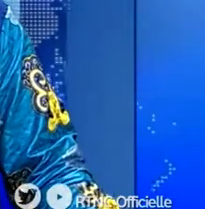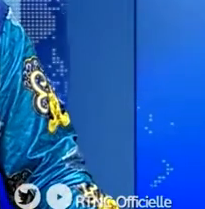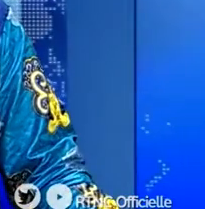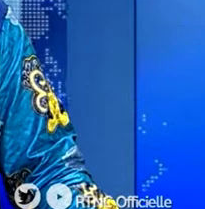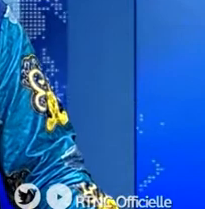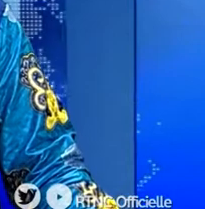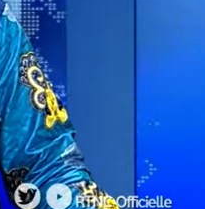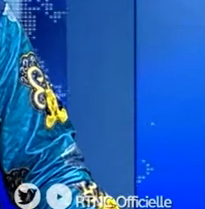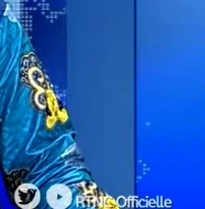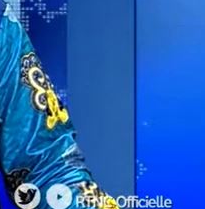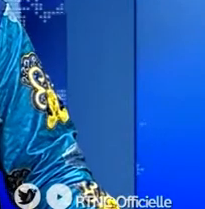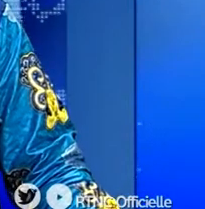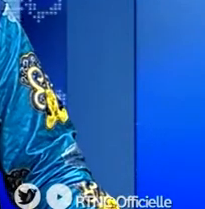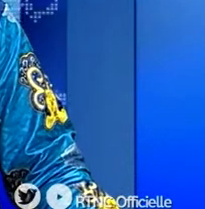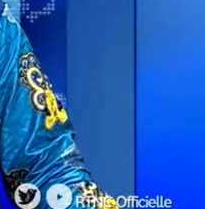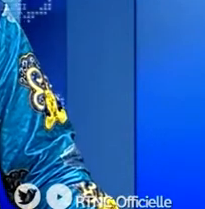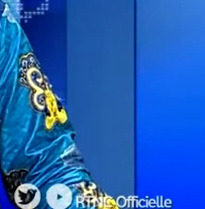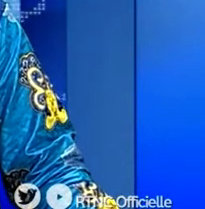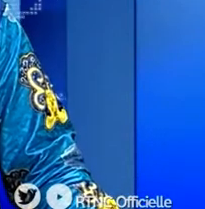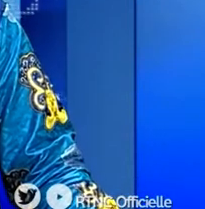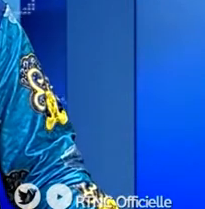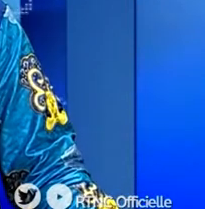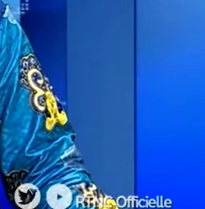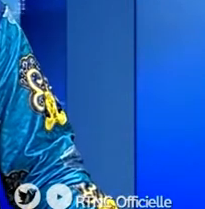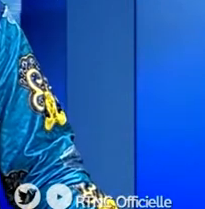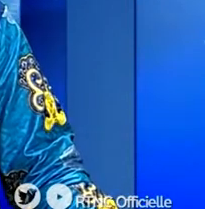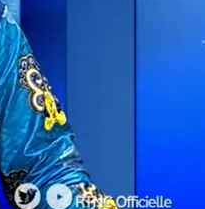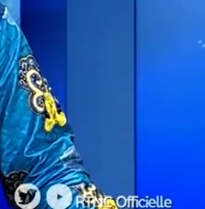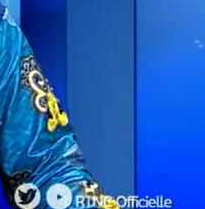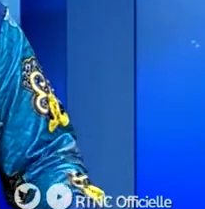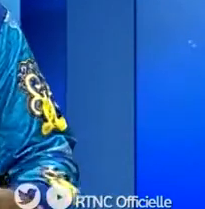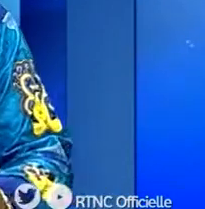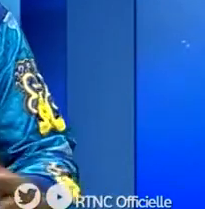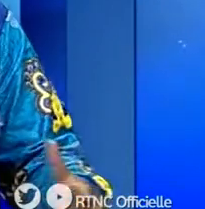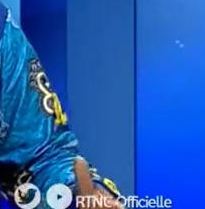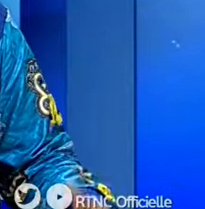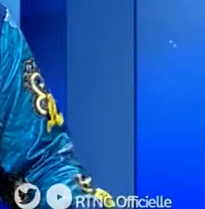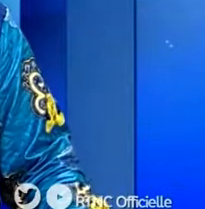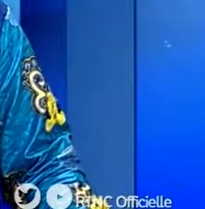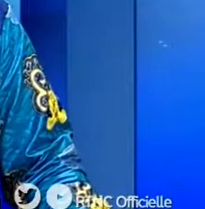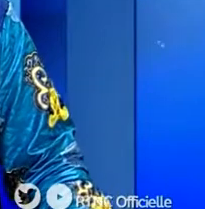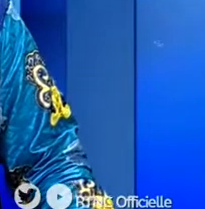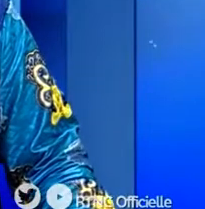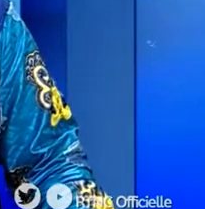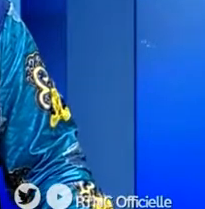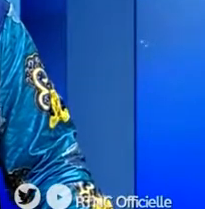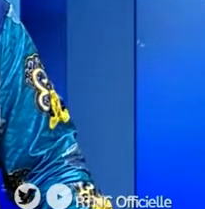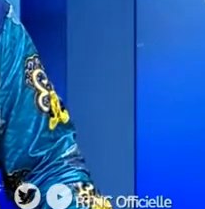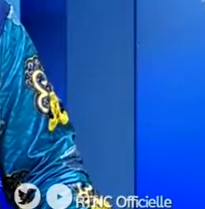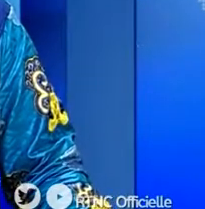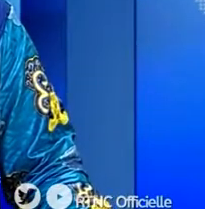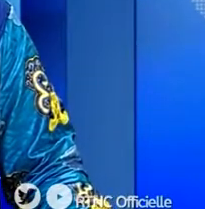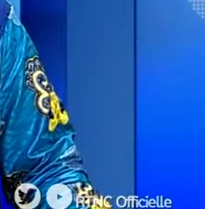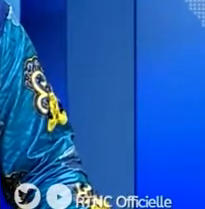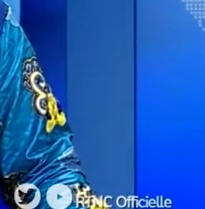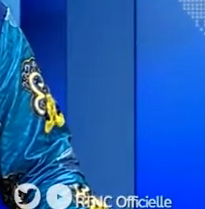de l'État, de droits, des devoirs et même des valeurs à communiquer dans la gestion de l'espace commun. Il y a un grand